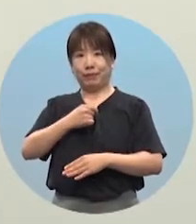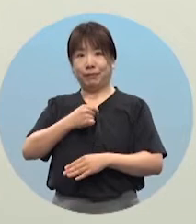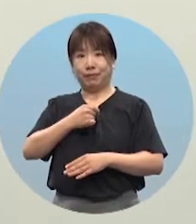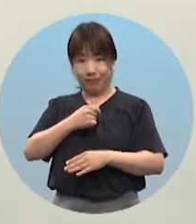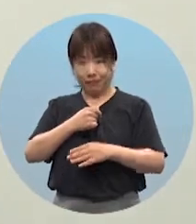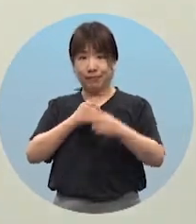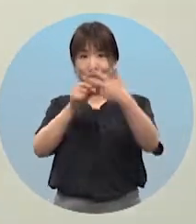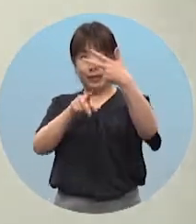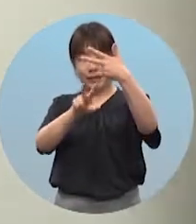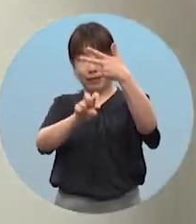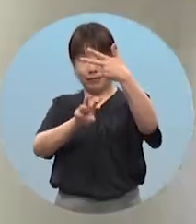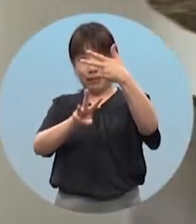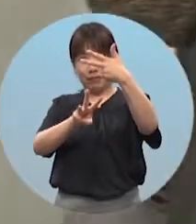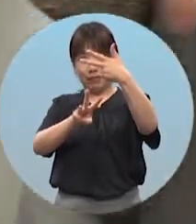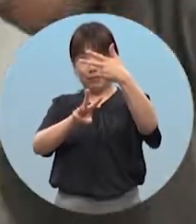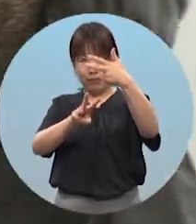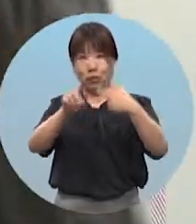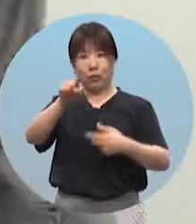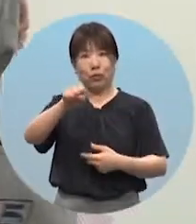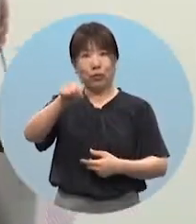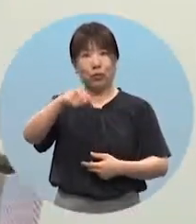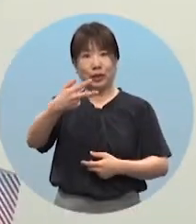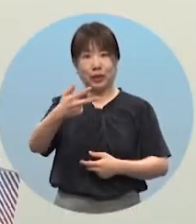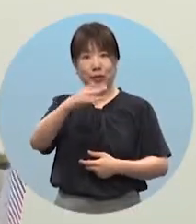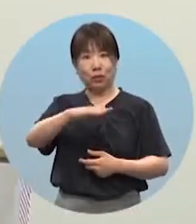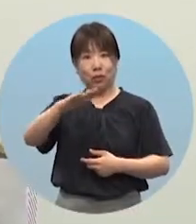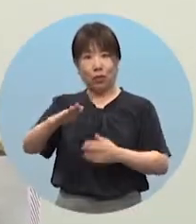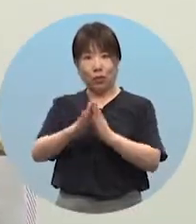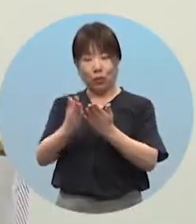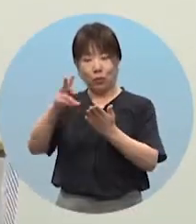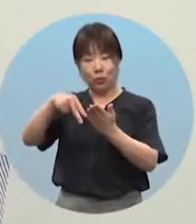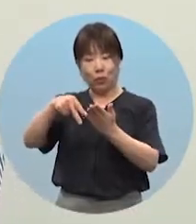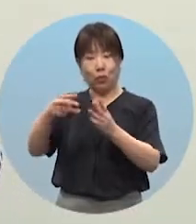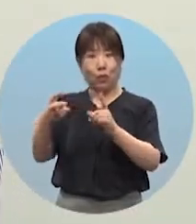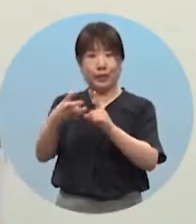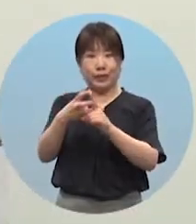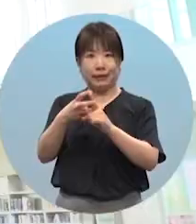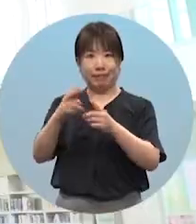日を野々市子ども読書の日としています。